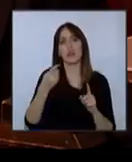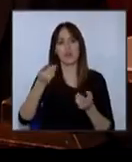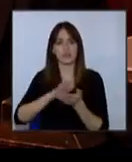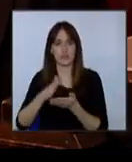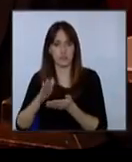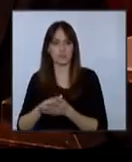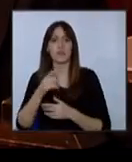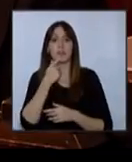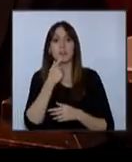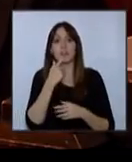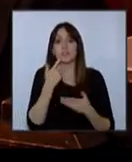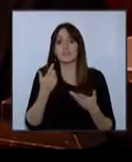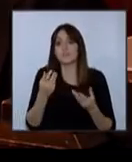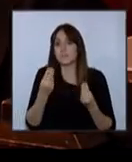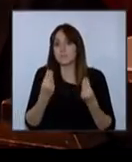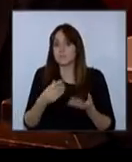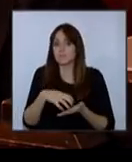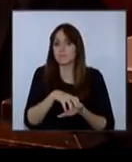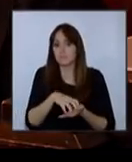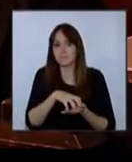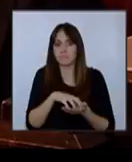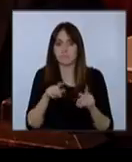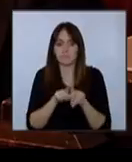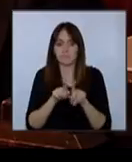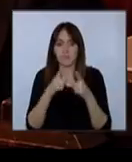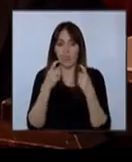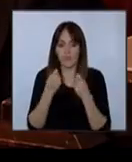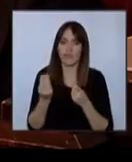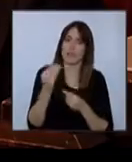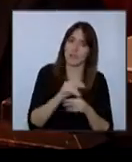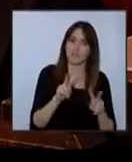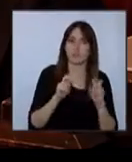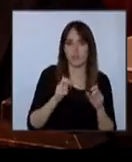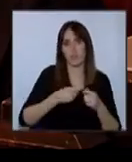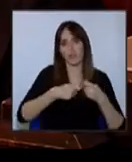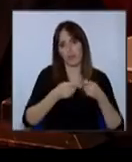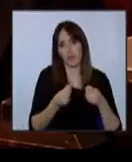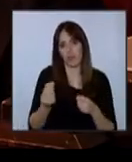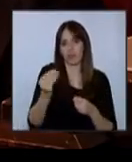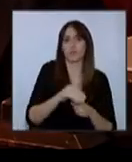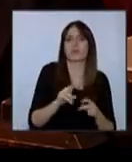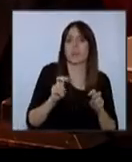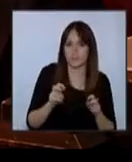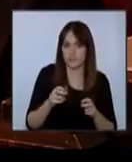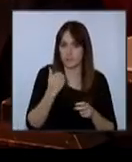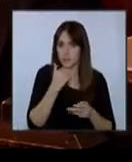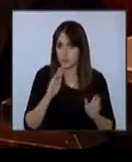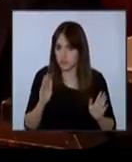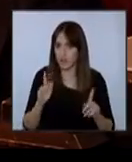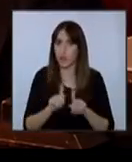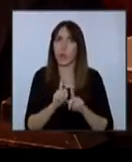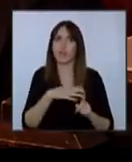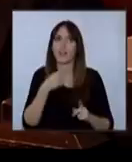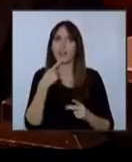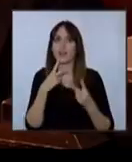municipal no tenim prou clar si en aquests moments cal la implantació d'un nou mercat a la nostra ciutat. No és que ens hi oposem